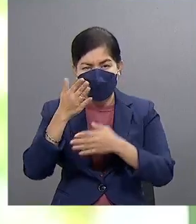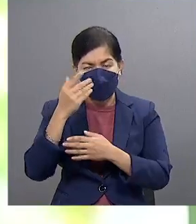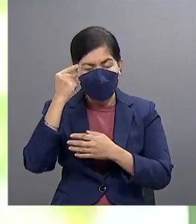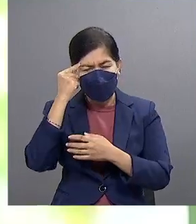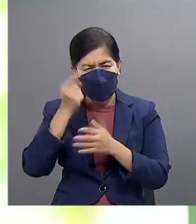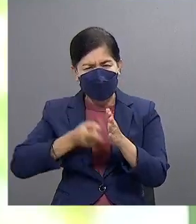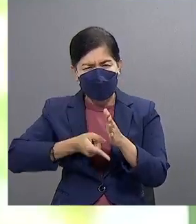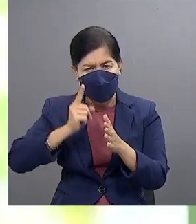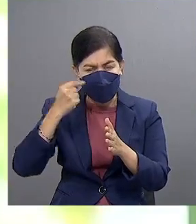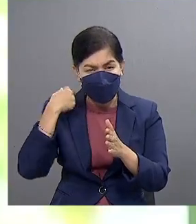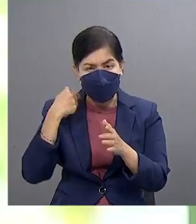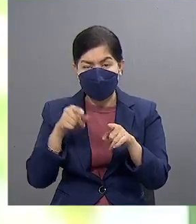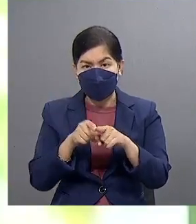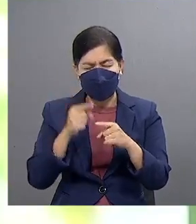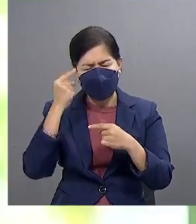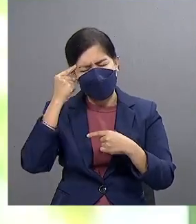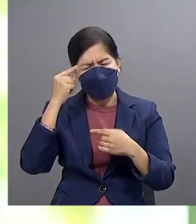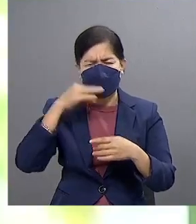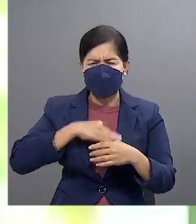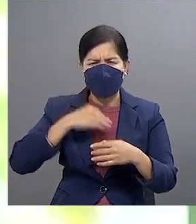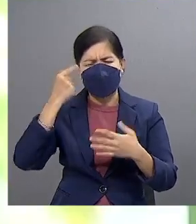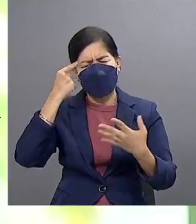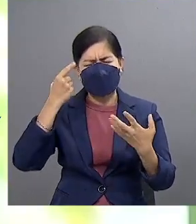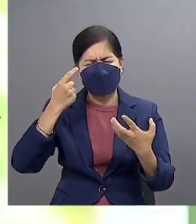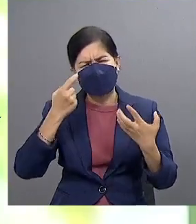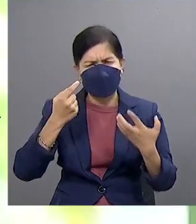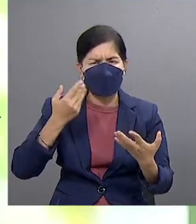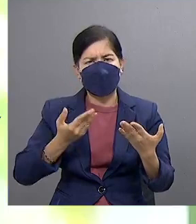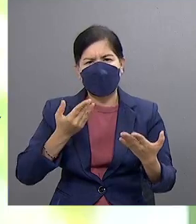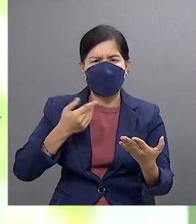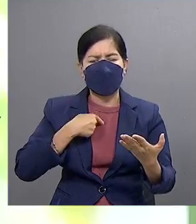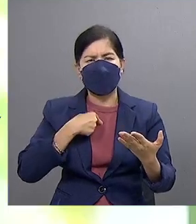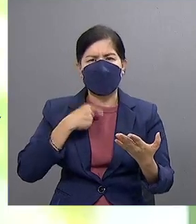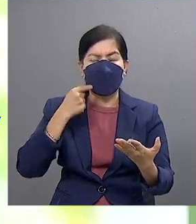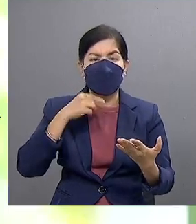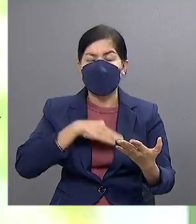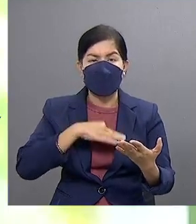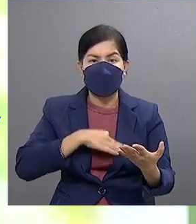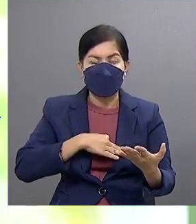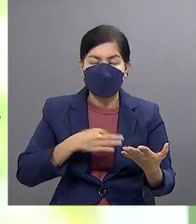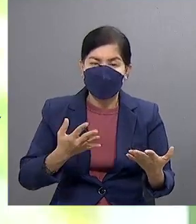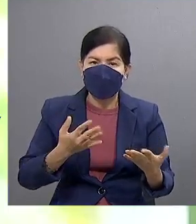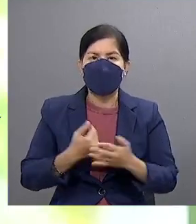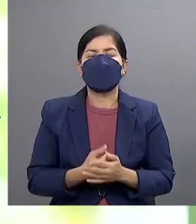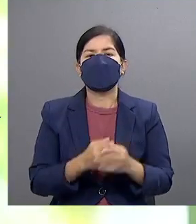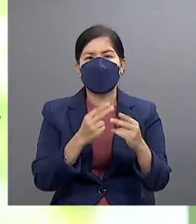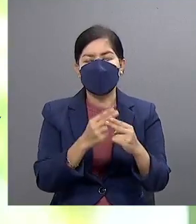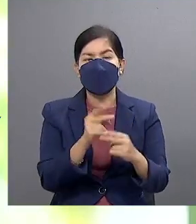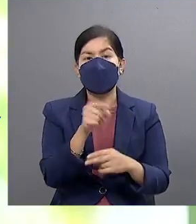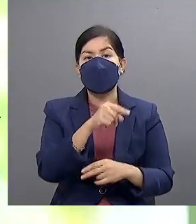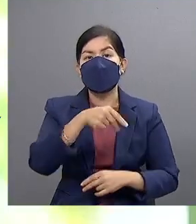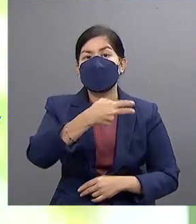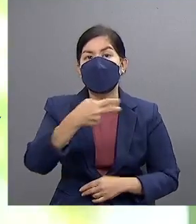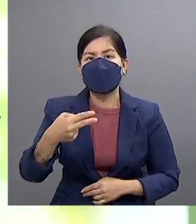วมันเหมือนกับตื้อๆอื้อหรืออ้องๆนะครับฝรั่งเขาเรียกคำนี้ว่า brain fog brain fog ก็คือเหมือนกับมีหมอกตื้อๆในสม